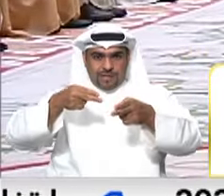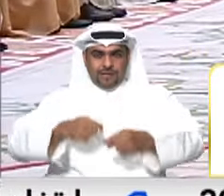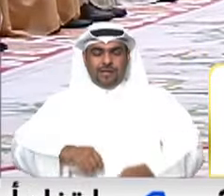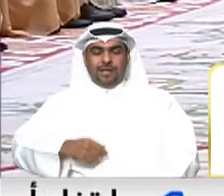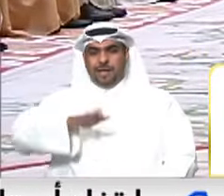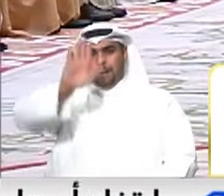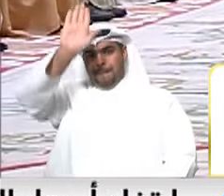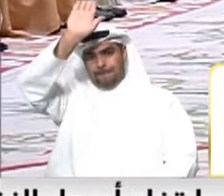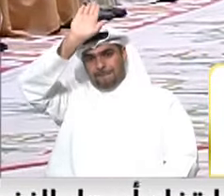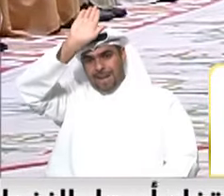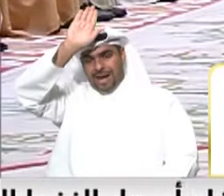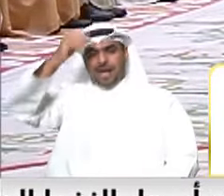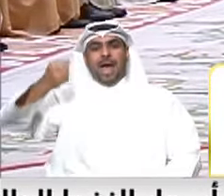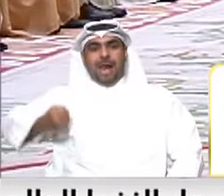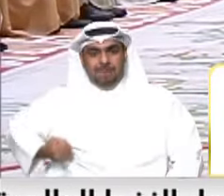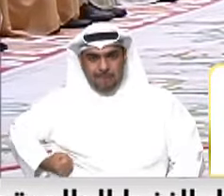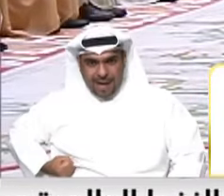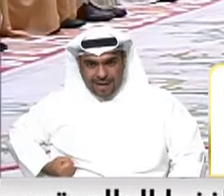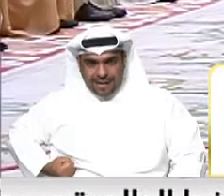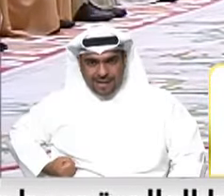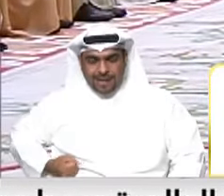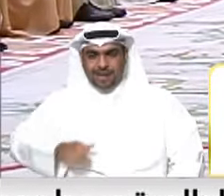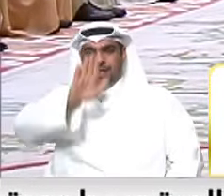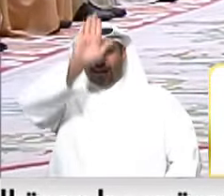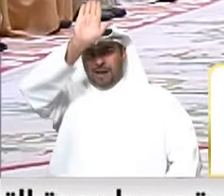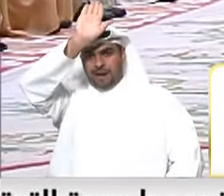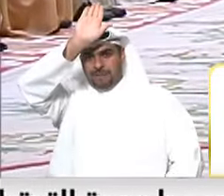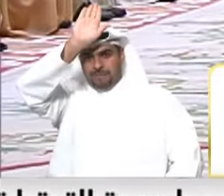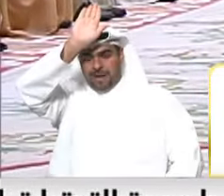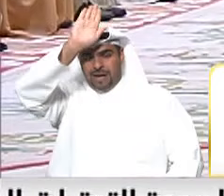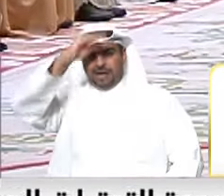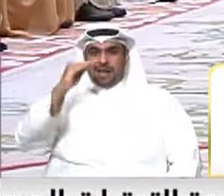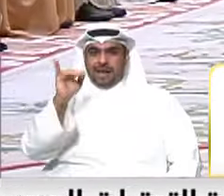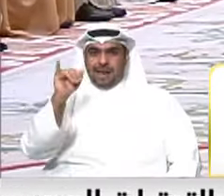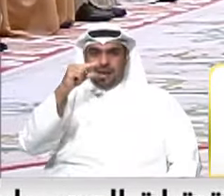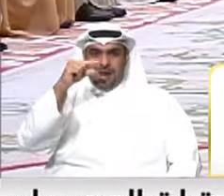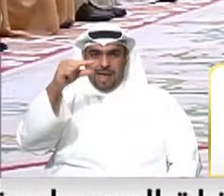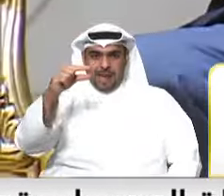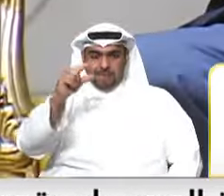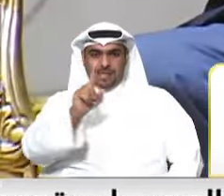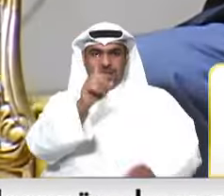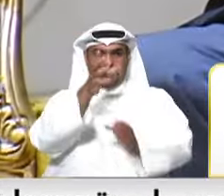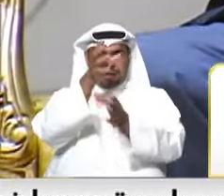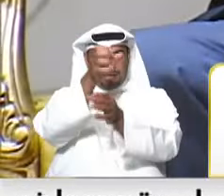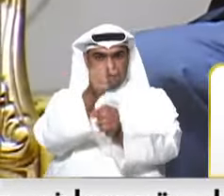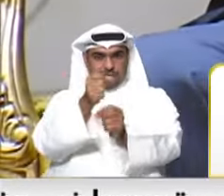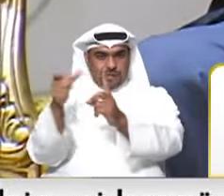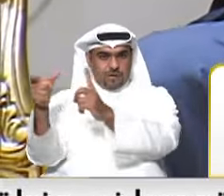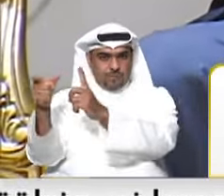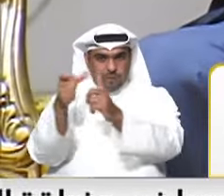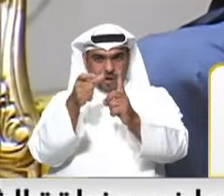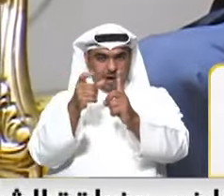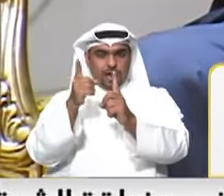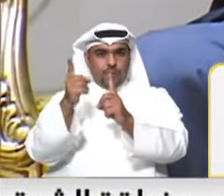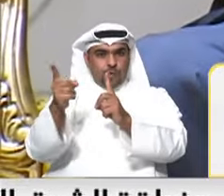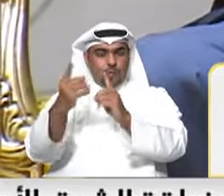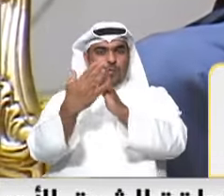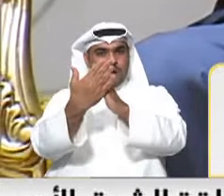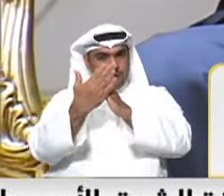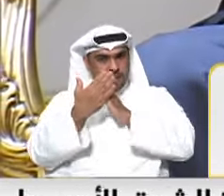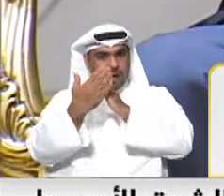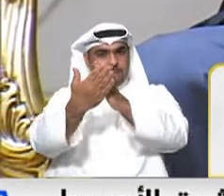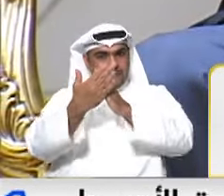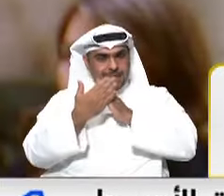صاحب الجلالة الملك حمد بن عيسى آل خليفة ملك البلاد المعظم حفظه الله ورعاه، والدعم المستمر من صاحب